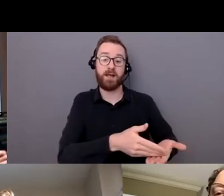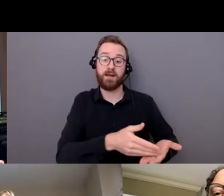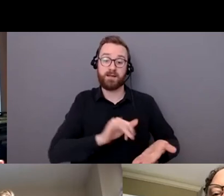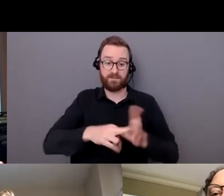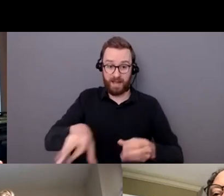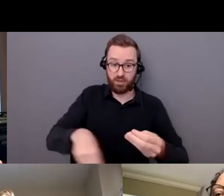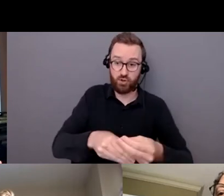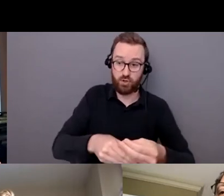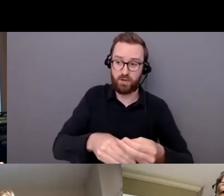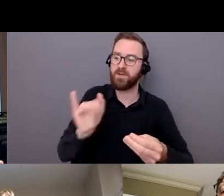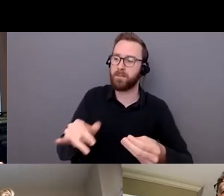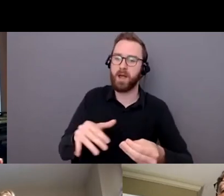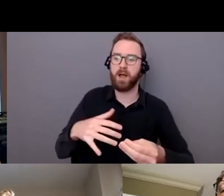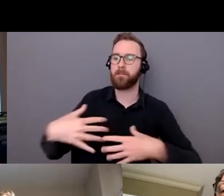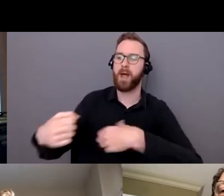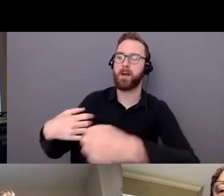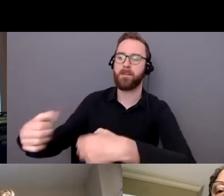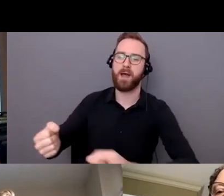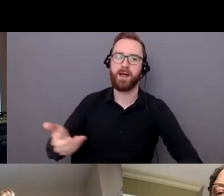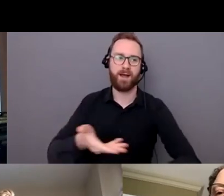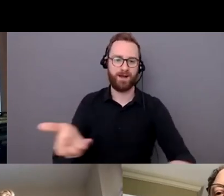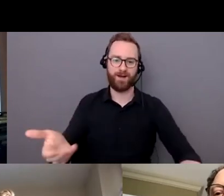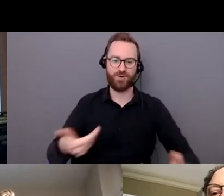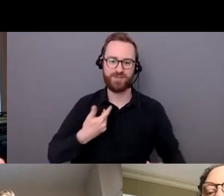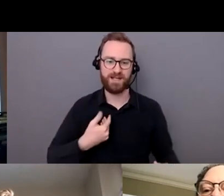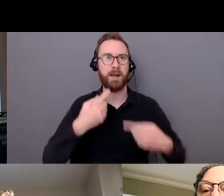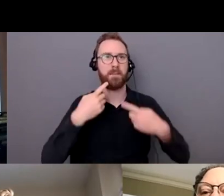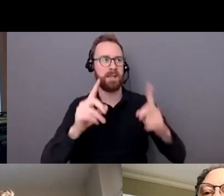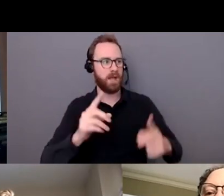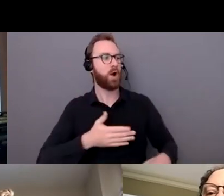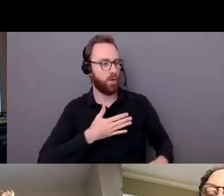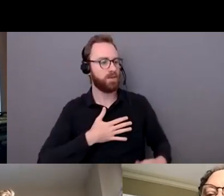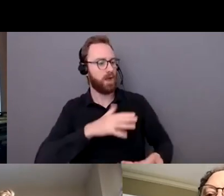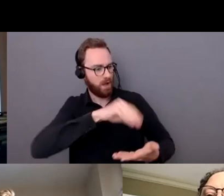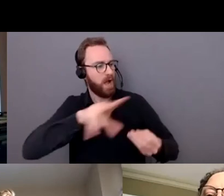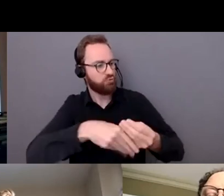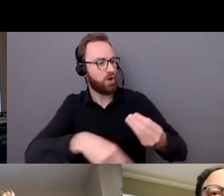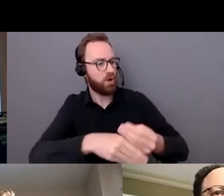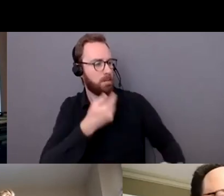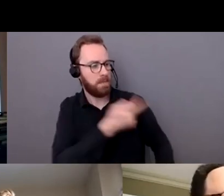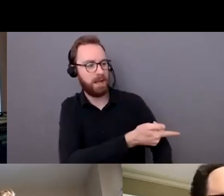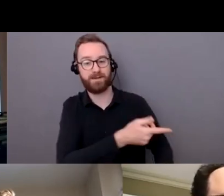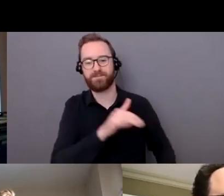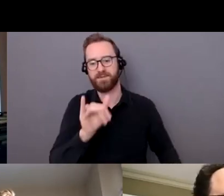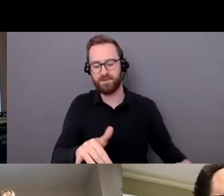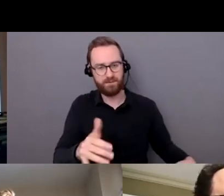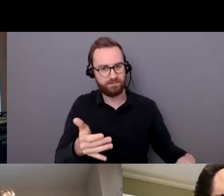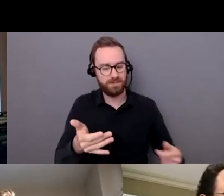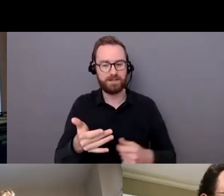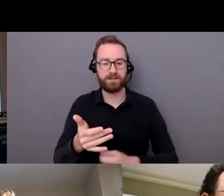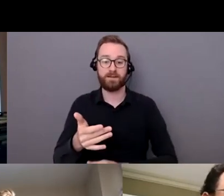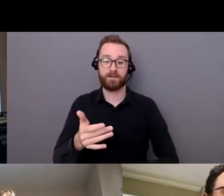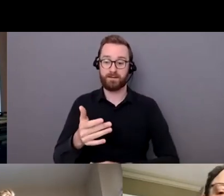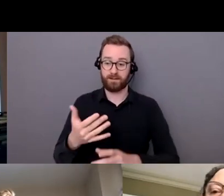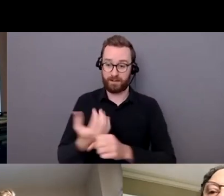c'est bon pour tout le monde. Puis là, tout le monde prend le pli à un moment donné de faire ça. Alors, non seulement ils ont réussi à avoir une réponse